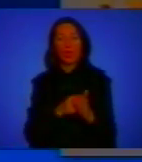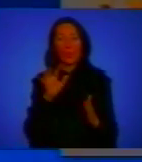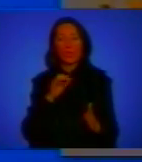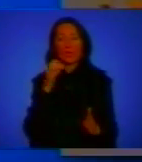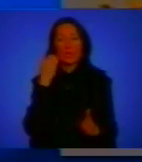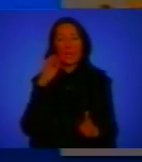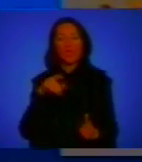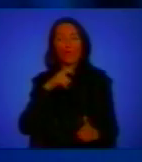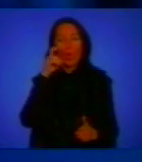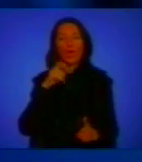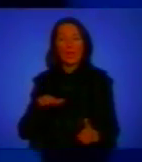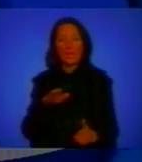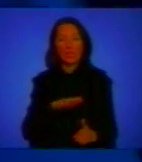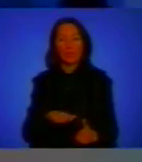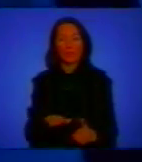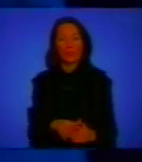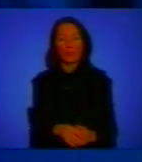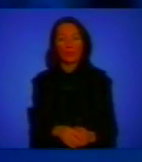в Україні.